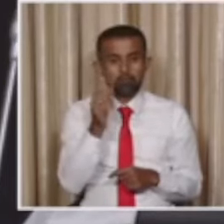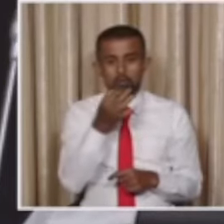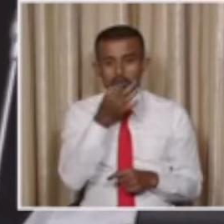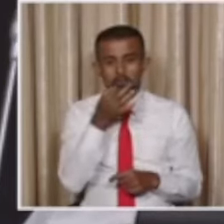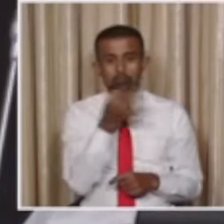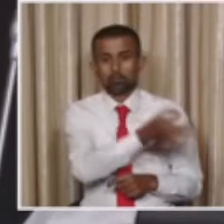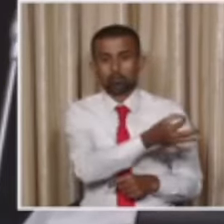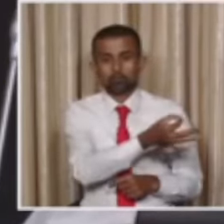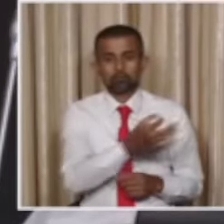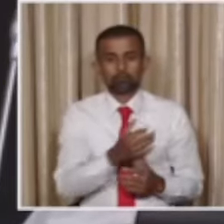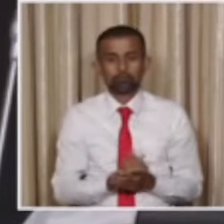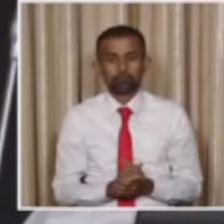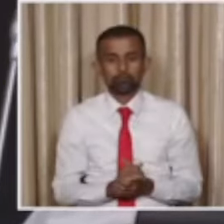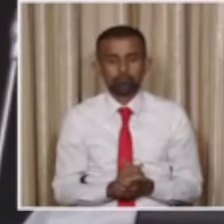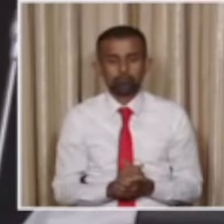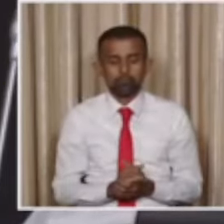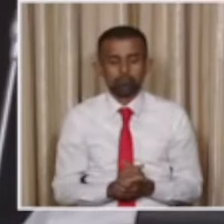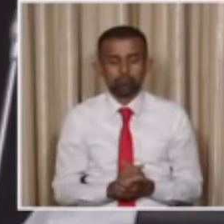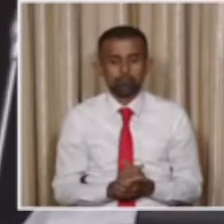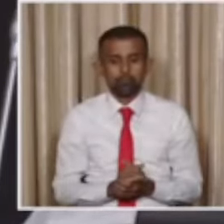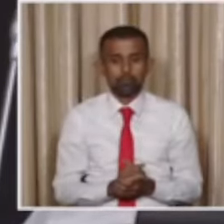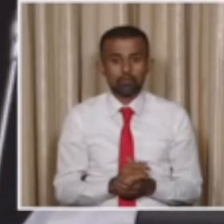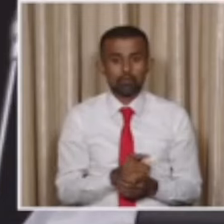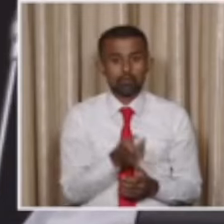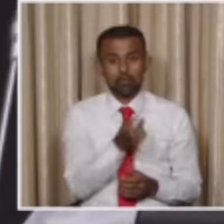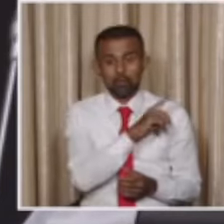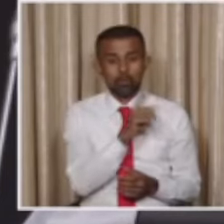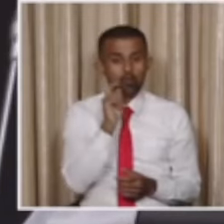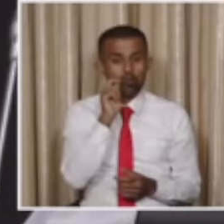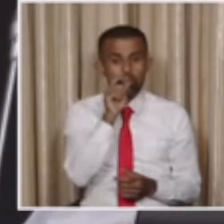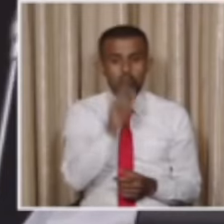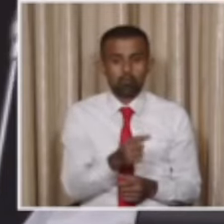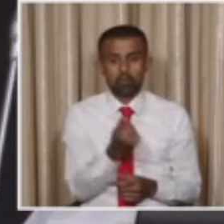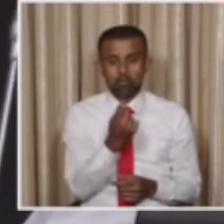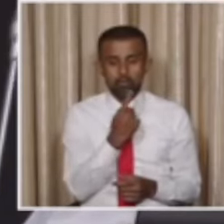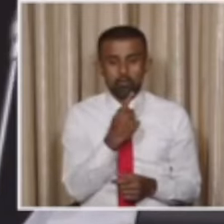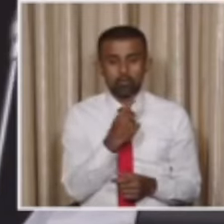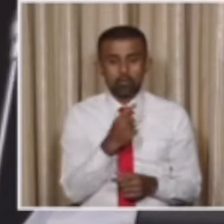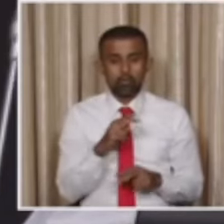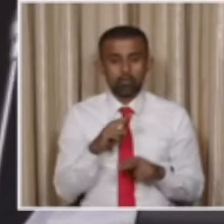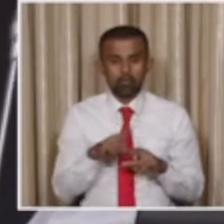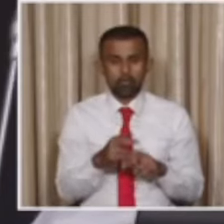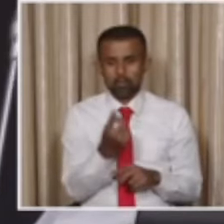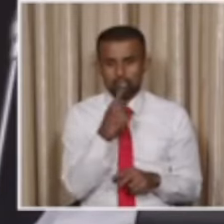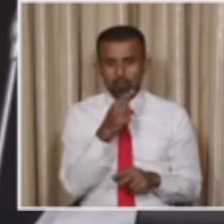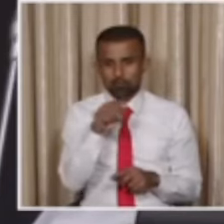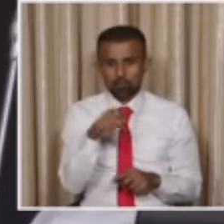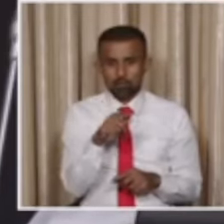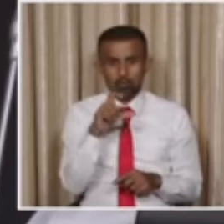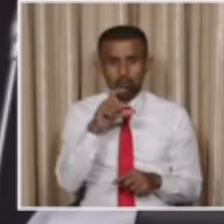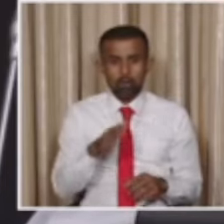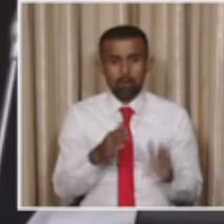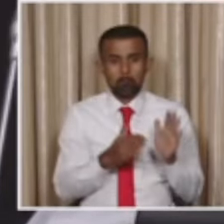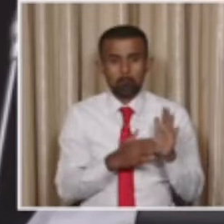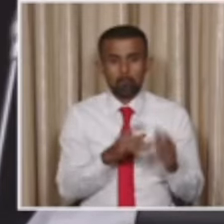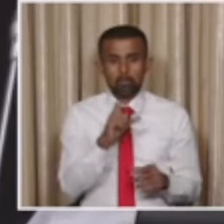කරන්න. එතකොට ඒ විනිසුරුවරයා එවනවා කොටුව. ඔබතුමා කිව්ව වැරදි, මේ කොළඹ ප්‍රධාන